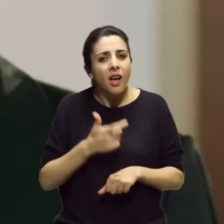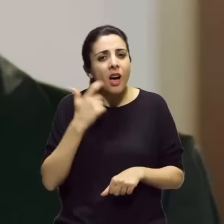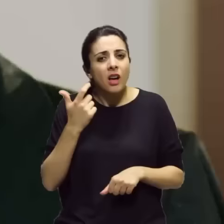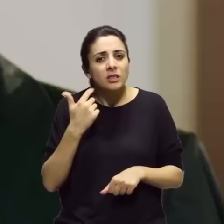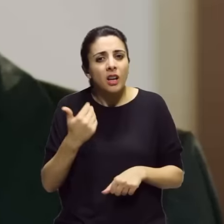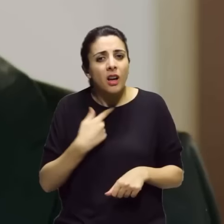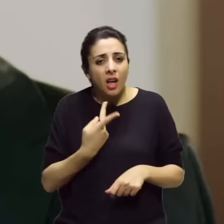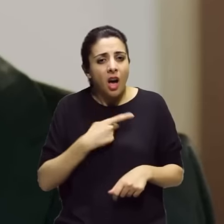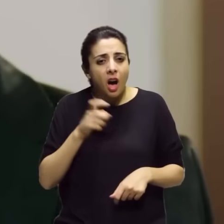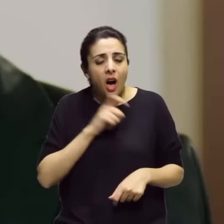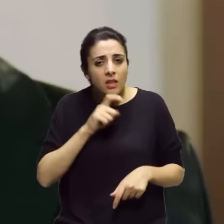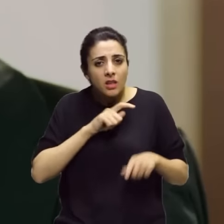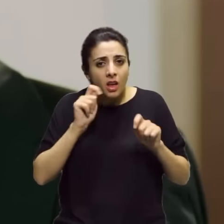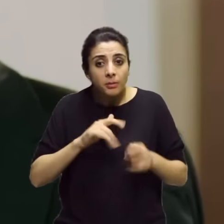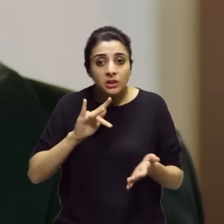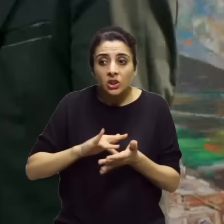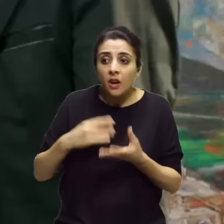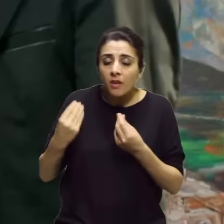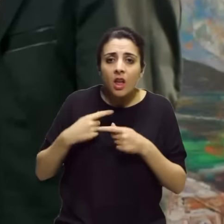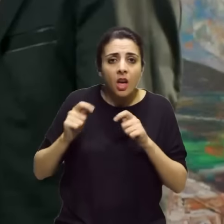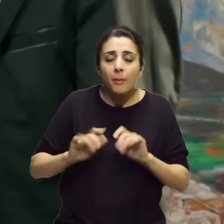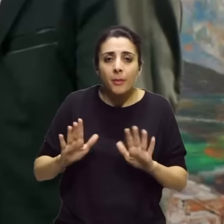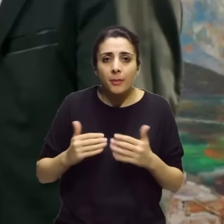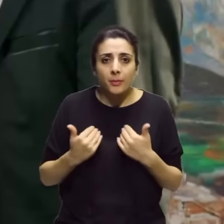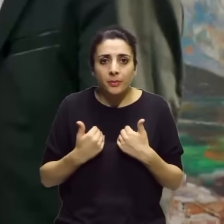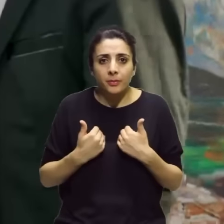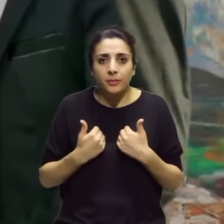geçmişte yapmış olduğumuz hataların bedelini ona ödetemeyiz.